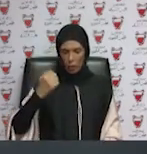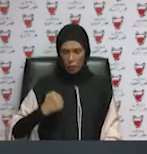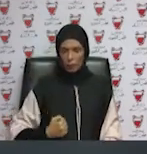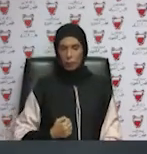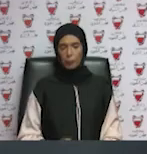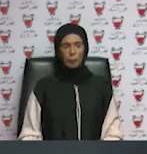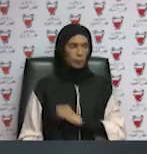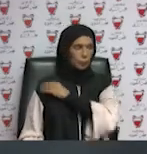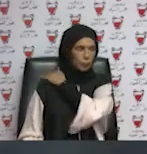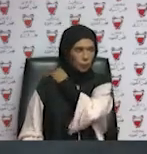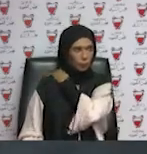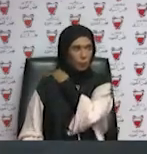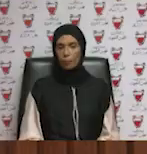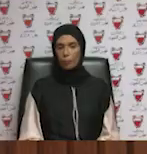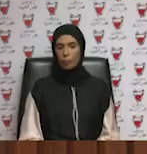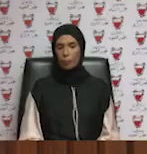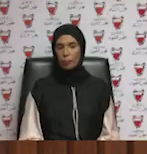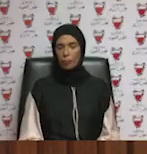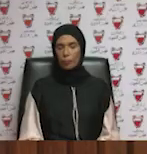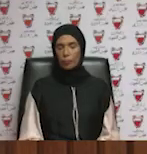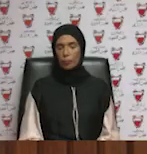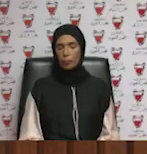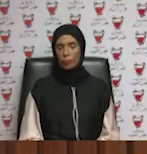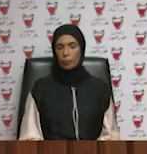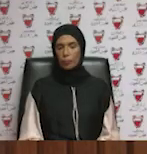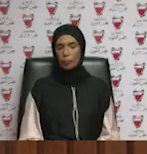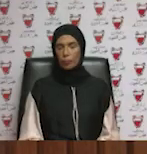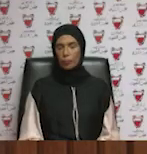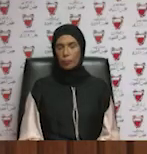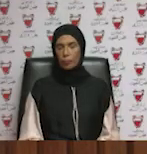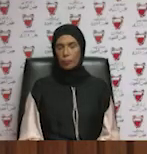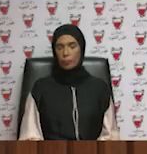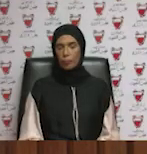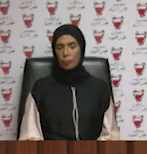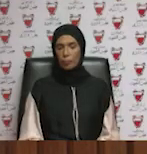2030. شكراً سيد الرئيس. الأخ جمال فخرو، تفضل.